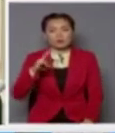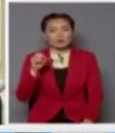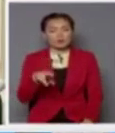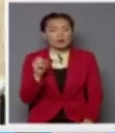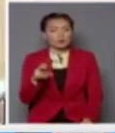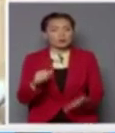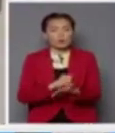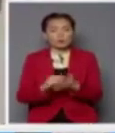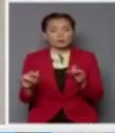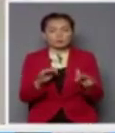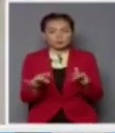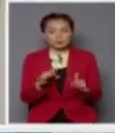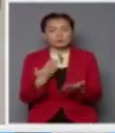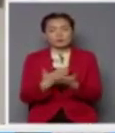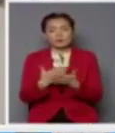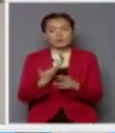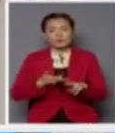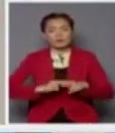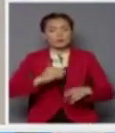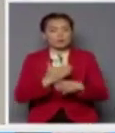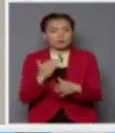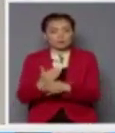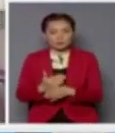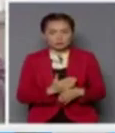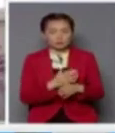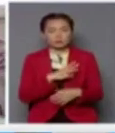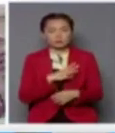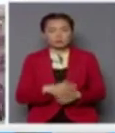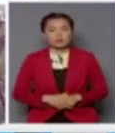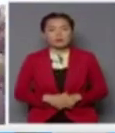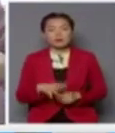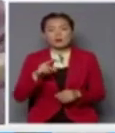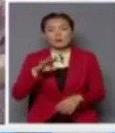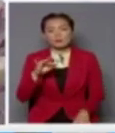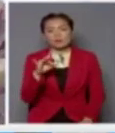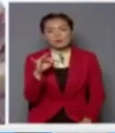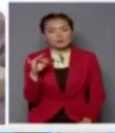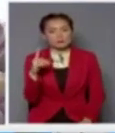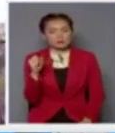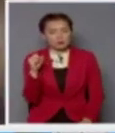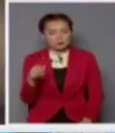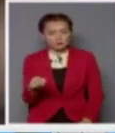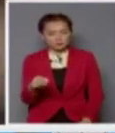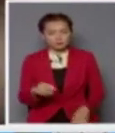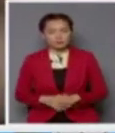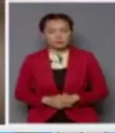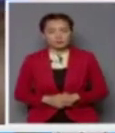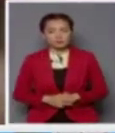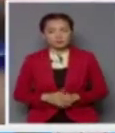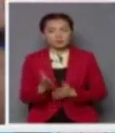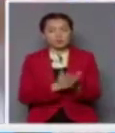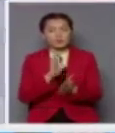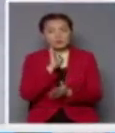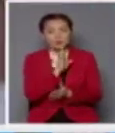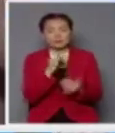сәуірде құжат тапсырып, мемлекеттен атаулы әлеуметтік көмек алды. Султан, Перизат, Әлия мен Нұрмұхамбет есімді ұл-қыздың